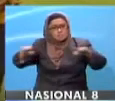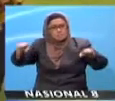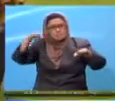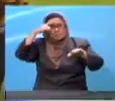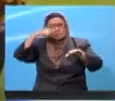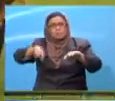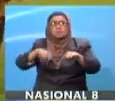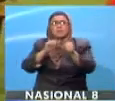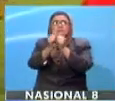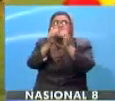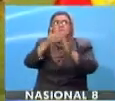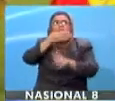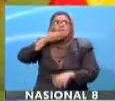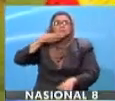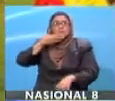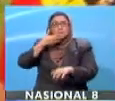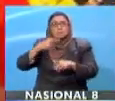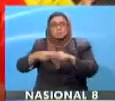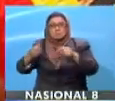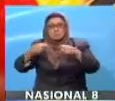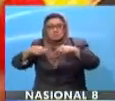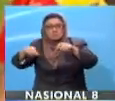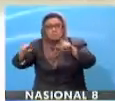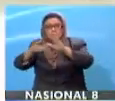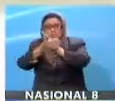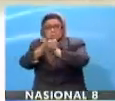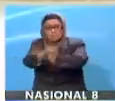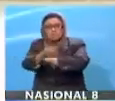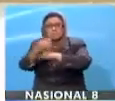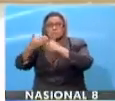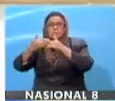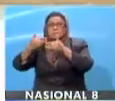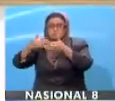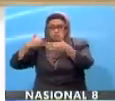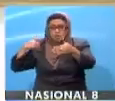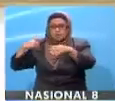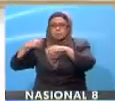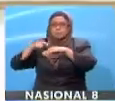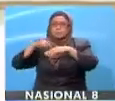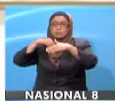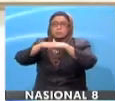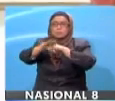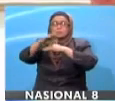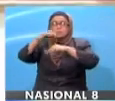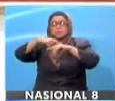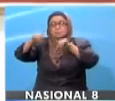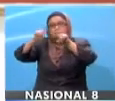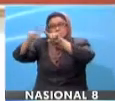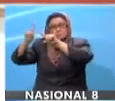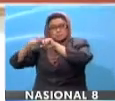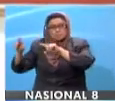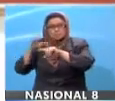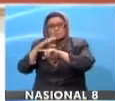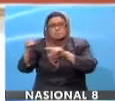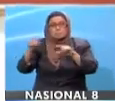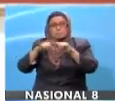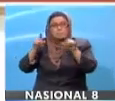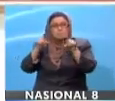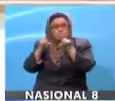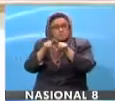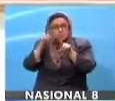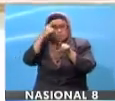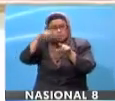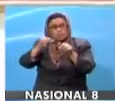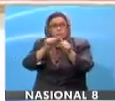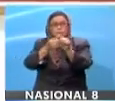sebelum melangkah lebih jauh. Sehubungan itu, pendaftaran atlet juga akan diperketatkan bagi mengelak kes pancing atlet.